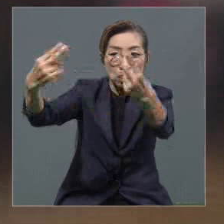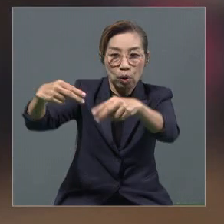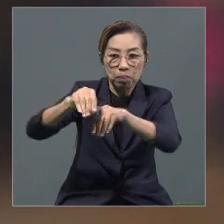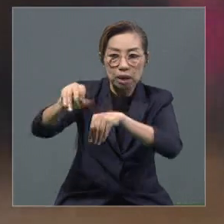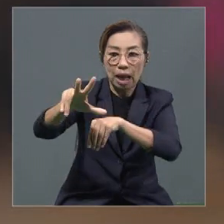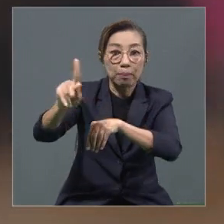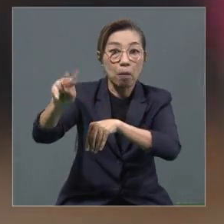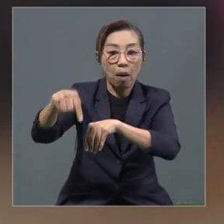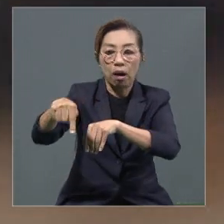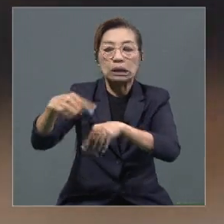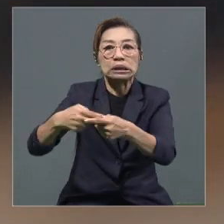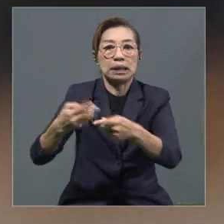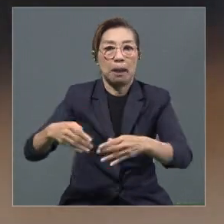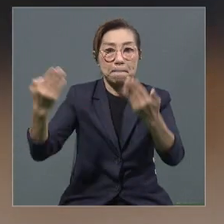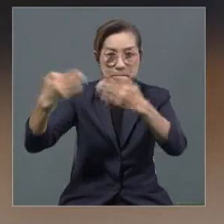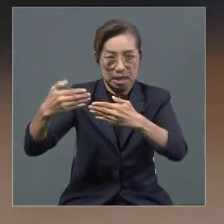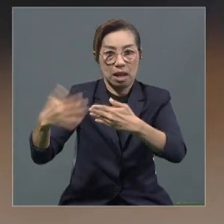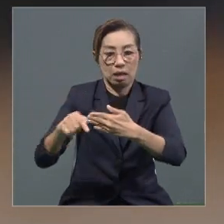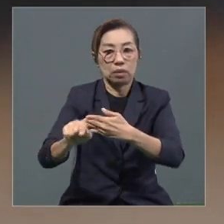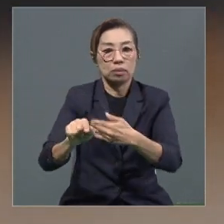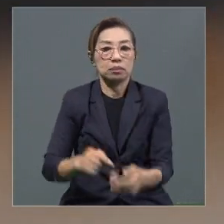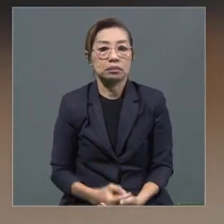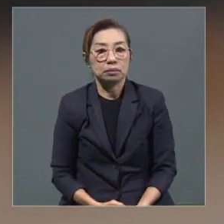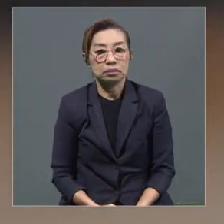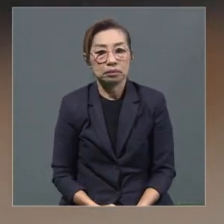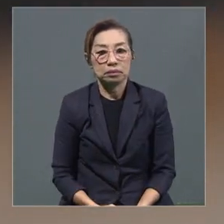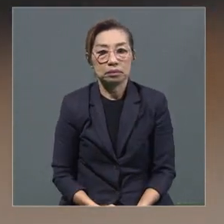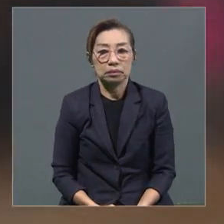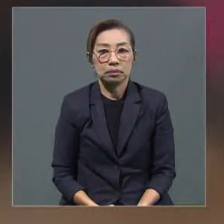แล้วลองฟังเสียงบางช่วงบางตอนดูครับ